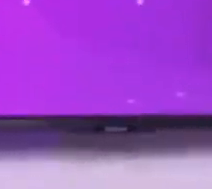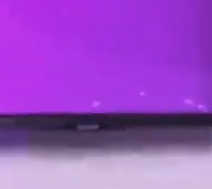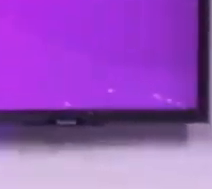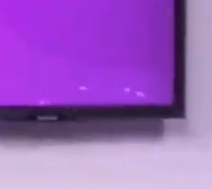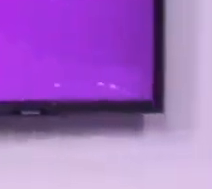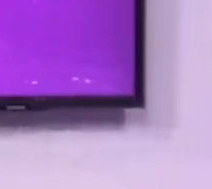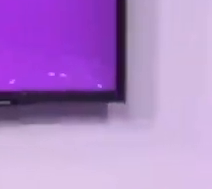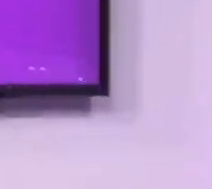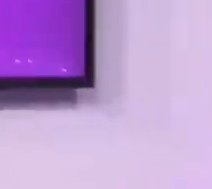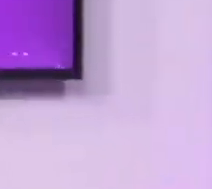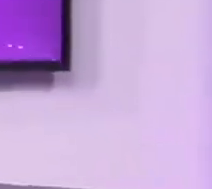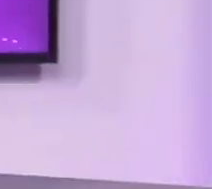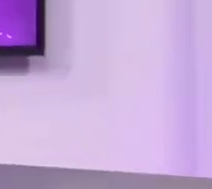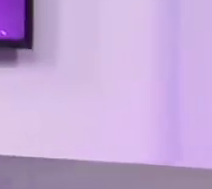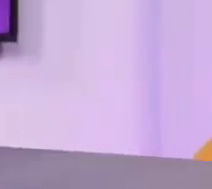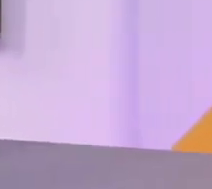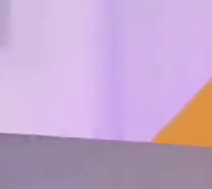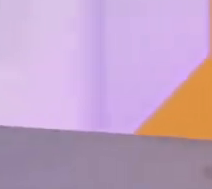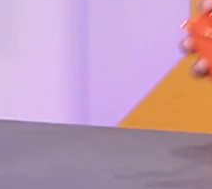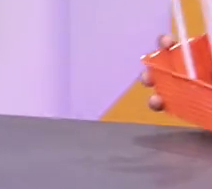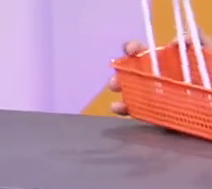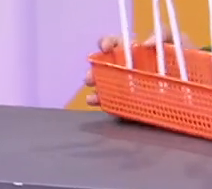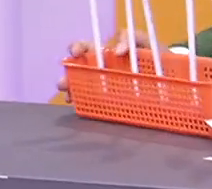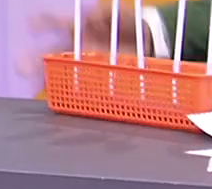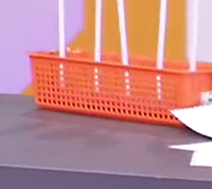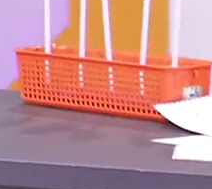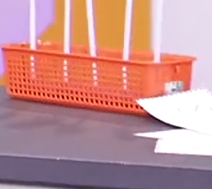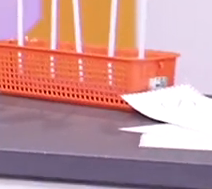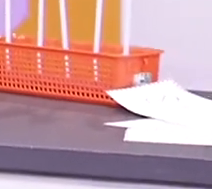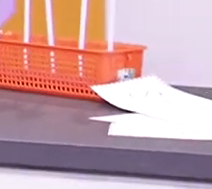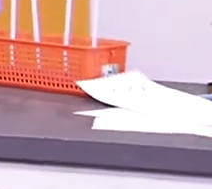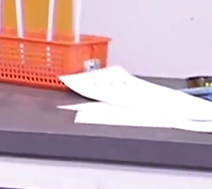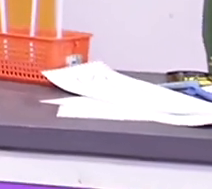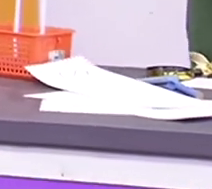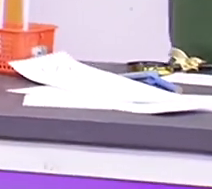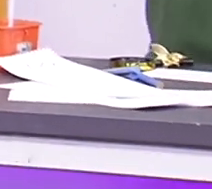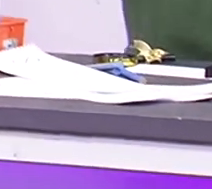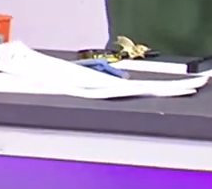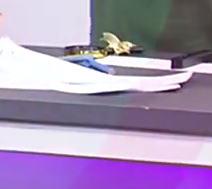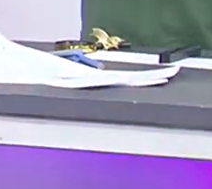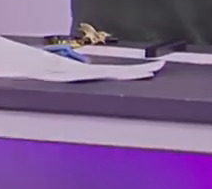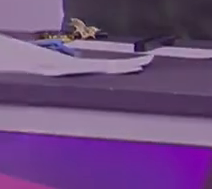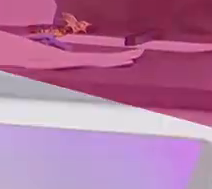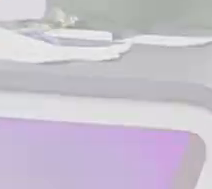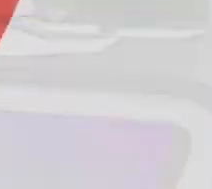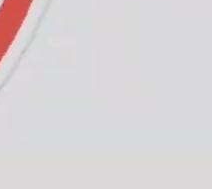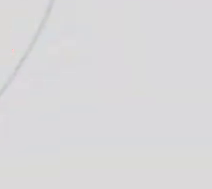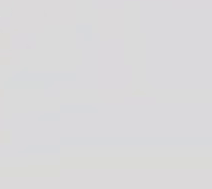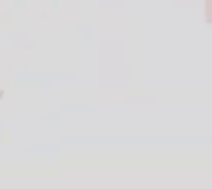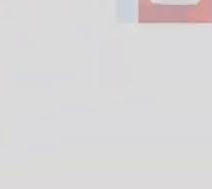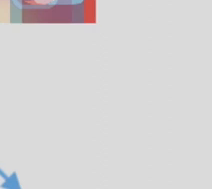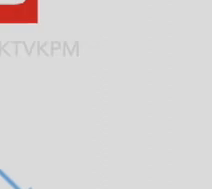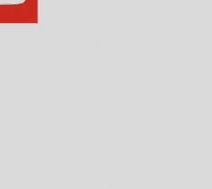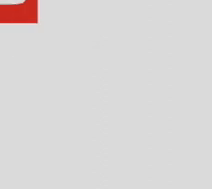dia operasi tolak Berapa bagi 8 tolak 6 Berapa